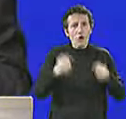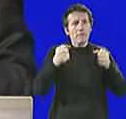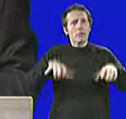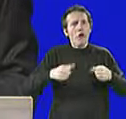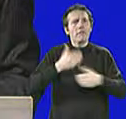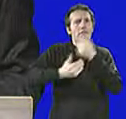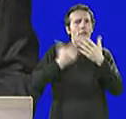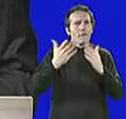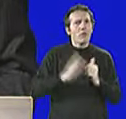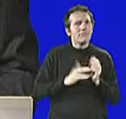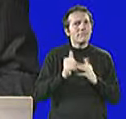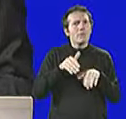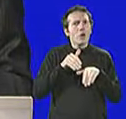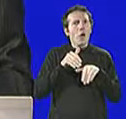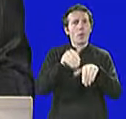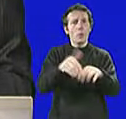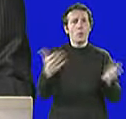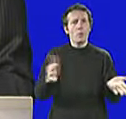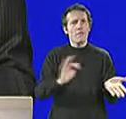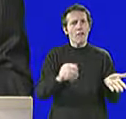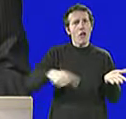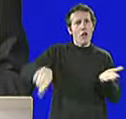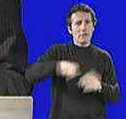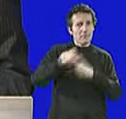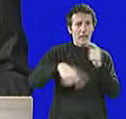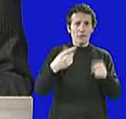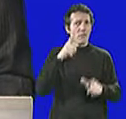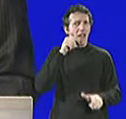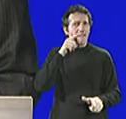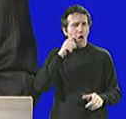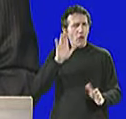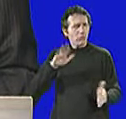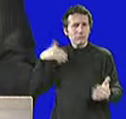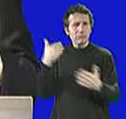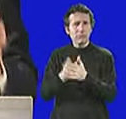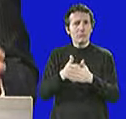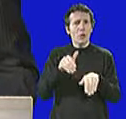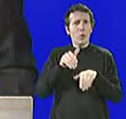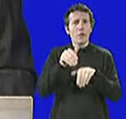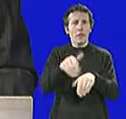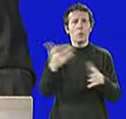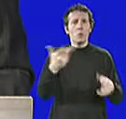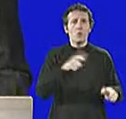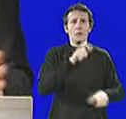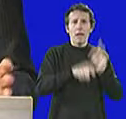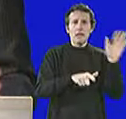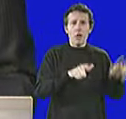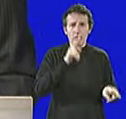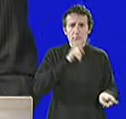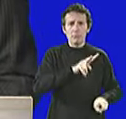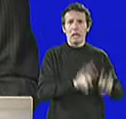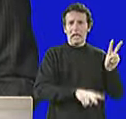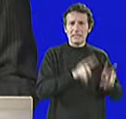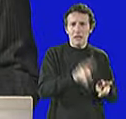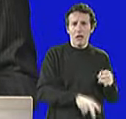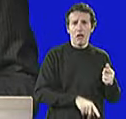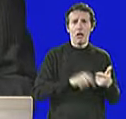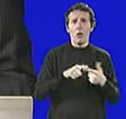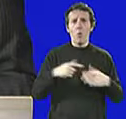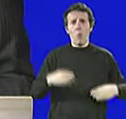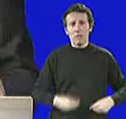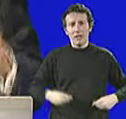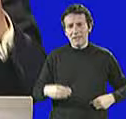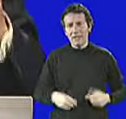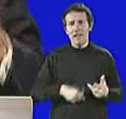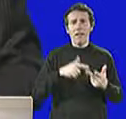Cette France qui ne ménage jamais ses efforts. Paysans, ouvriers,